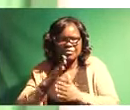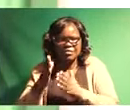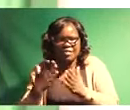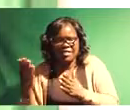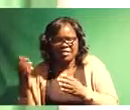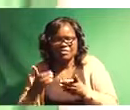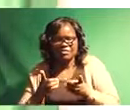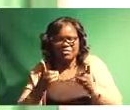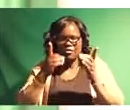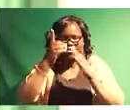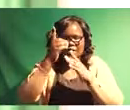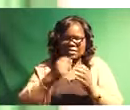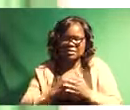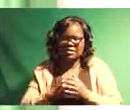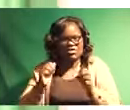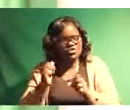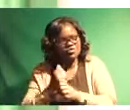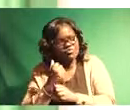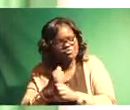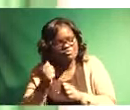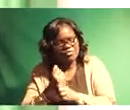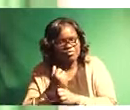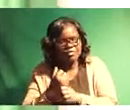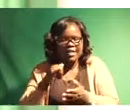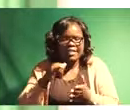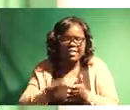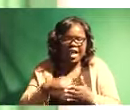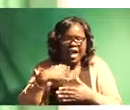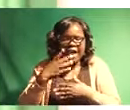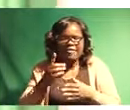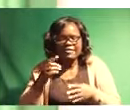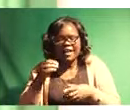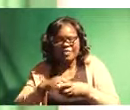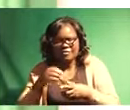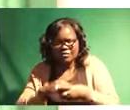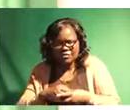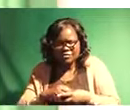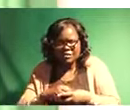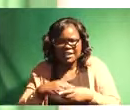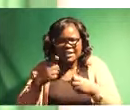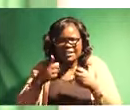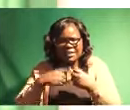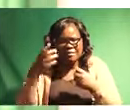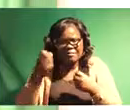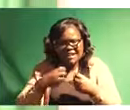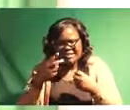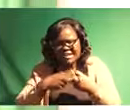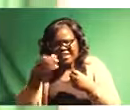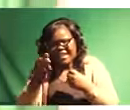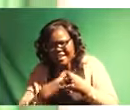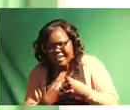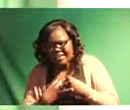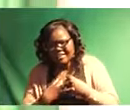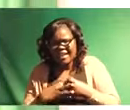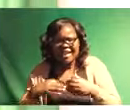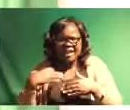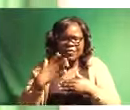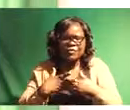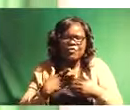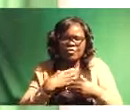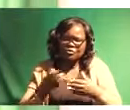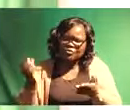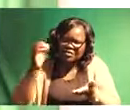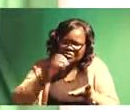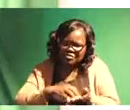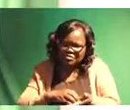ya maendeleo. Haiwezekani ya kwamba baada ya uchaguzi, miezi 6, 7, 8, bado tunataka kurudisha